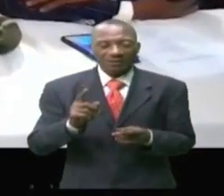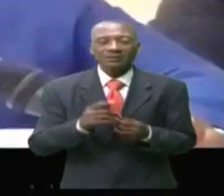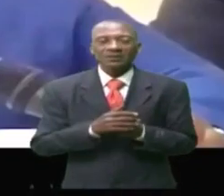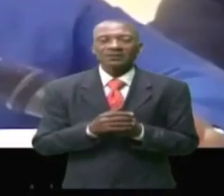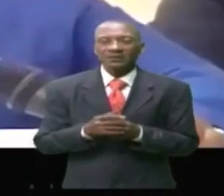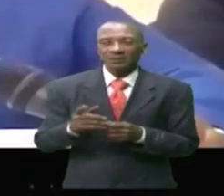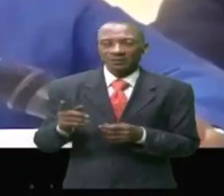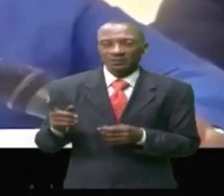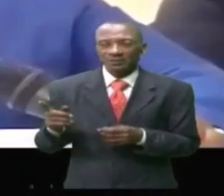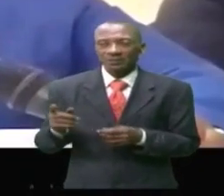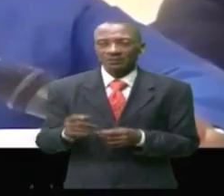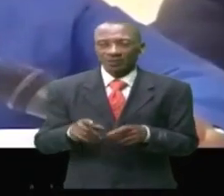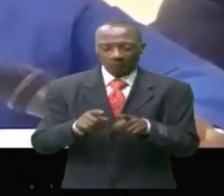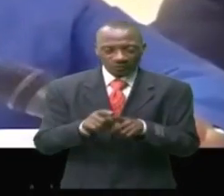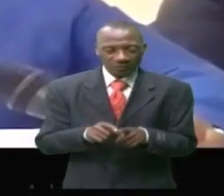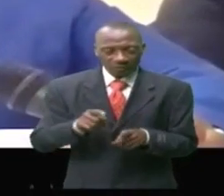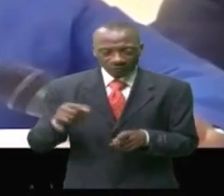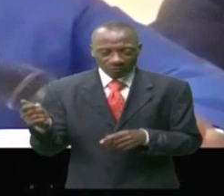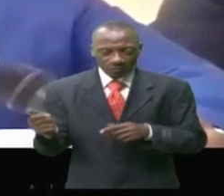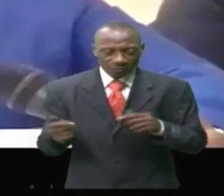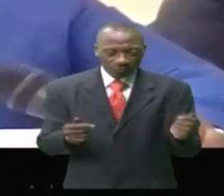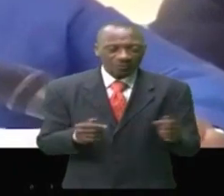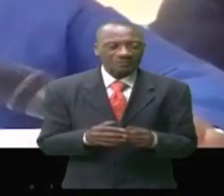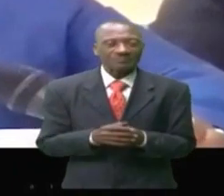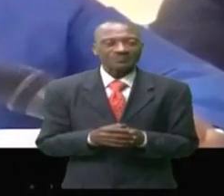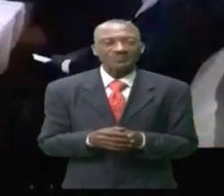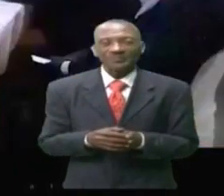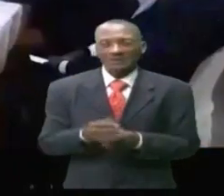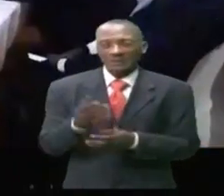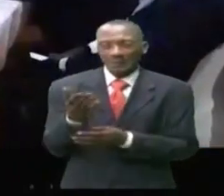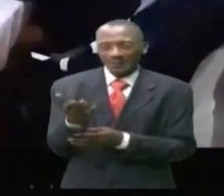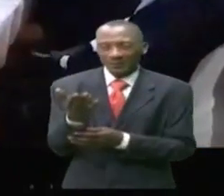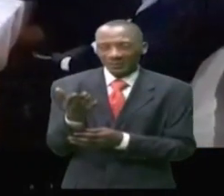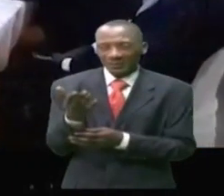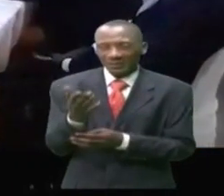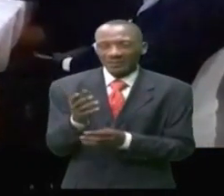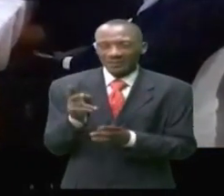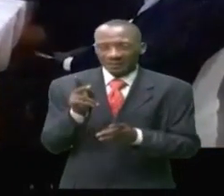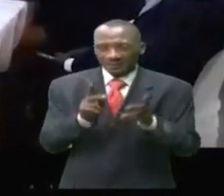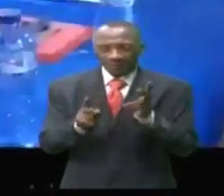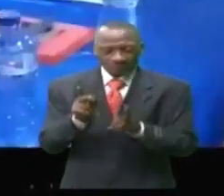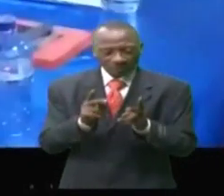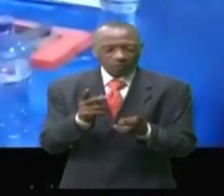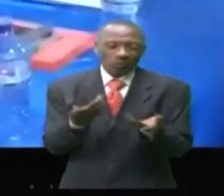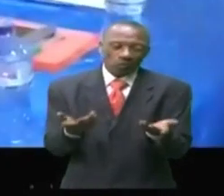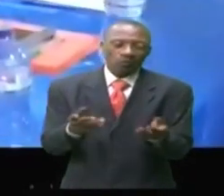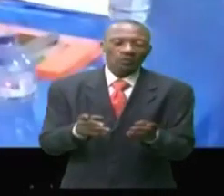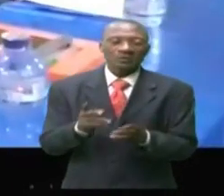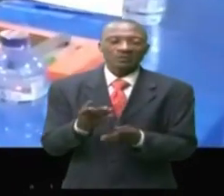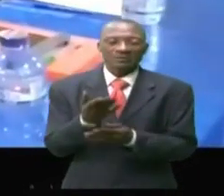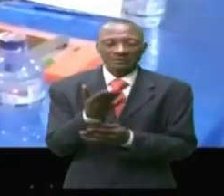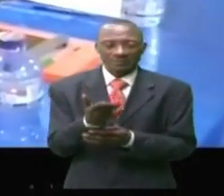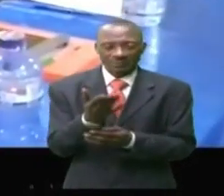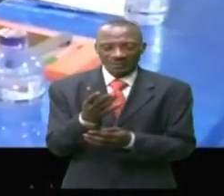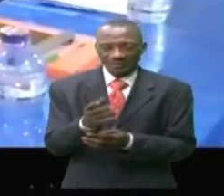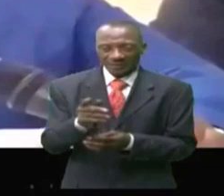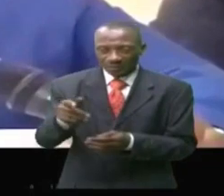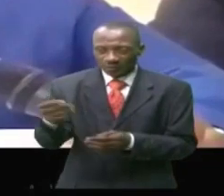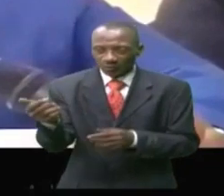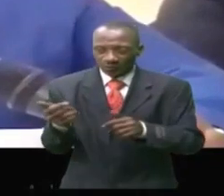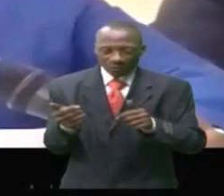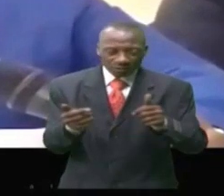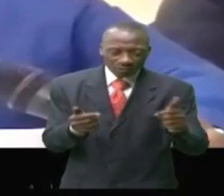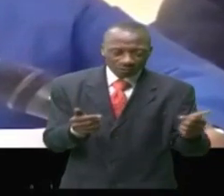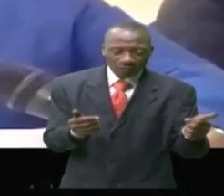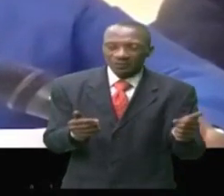rurale, Elvis Pekeabo, a exhorté l'assistance à s'approprier de ce projet pour sa pérennisation. Pour Elvis Pekeabo, le ministère